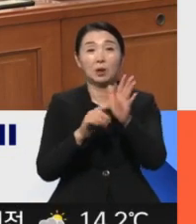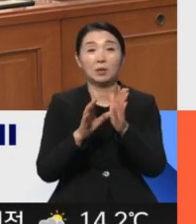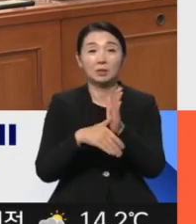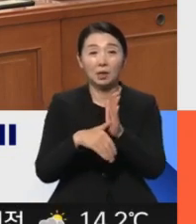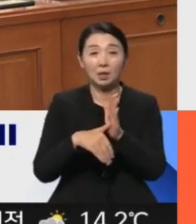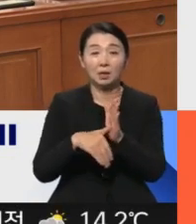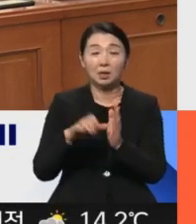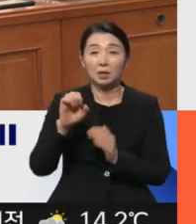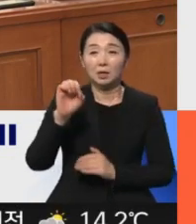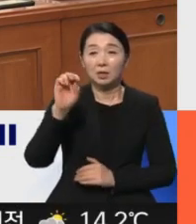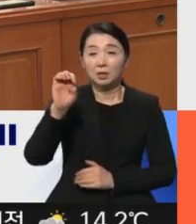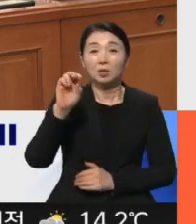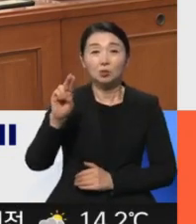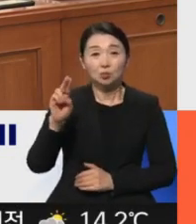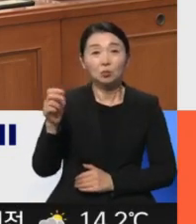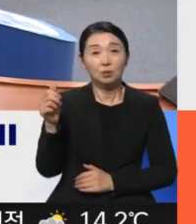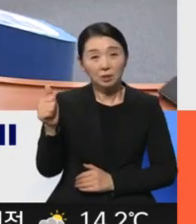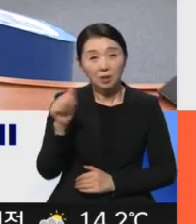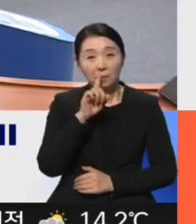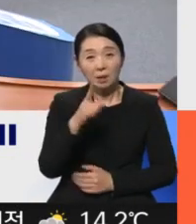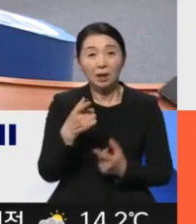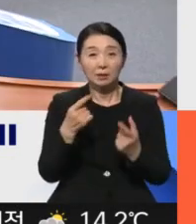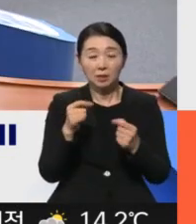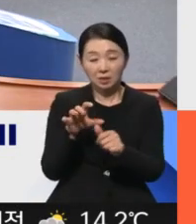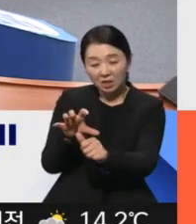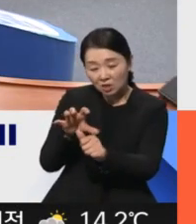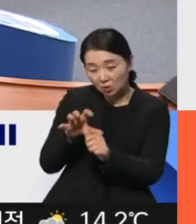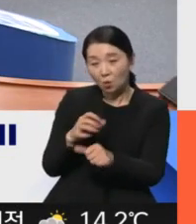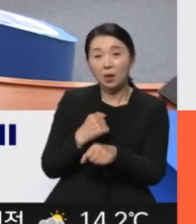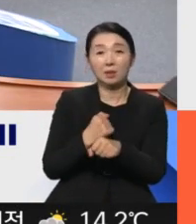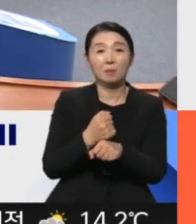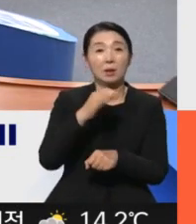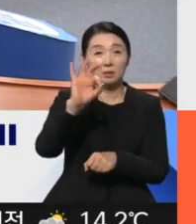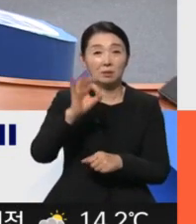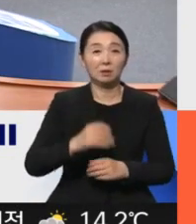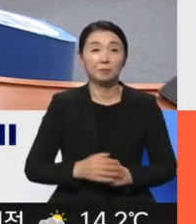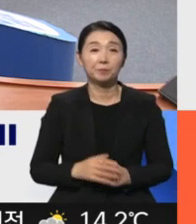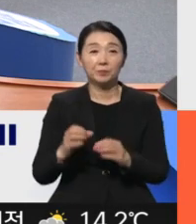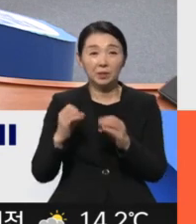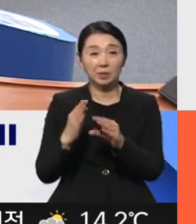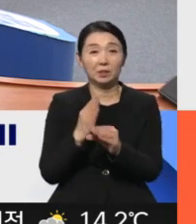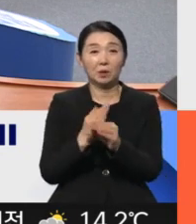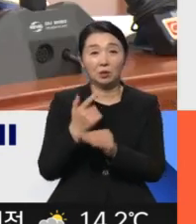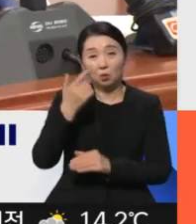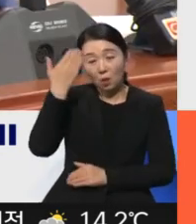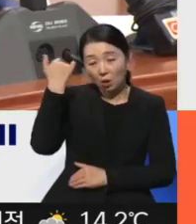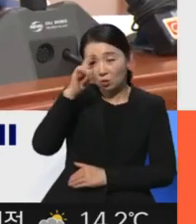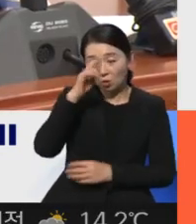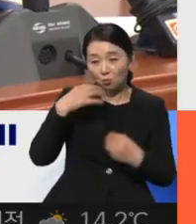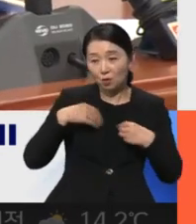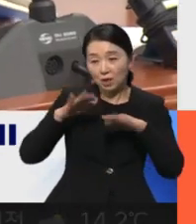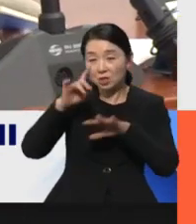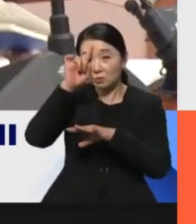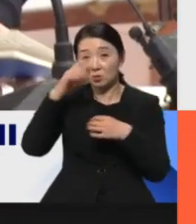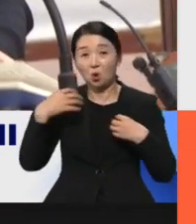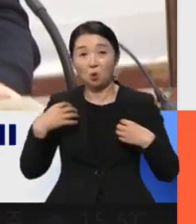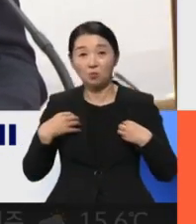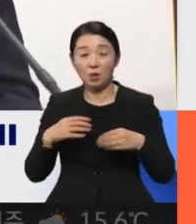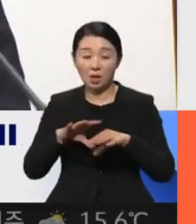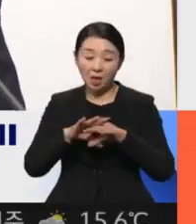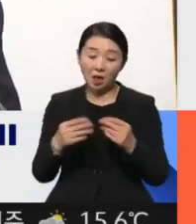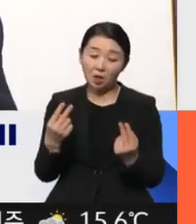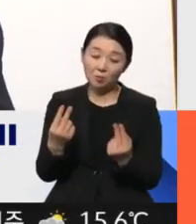이유대사께서 말씀하신 내용과 다르게 인용을 했다 이렇게 인정하면서요이 대화 중에 과거 정부와 현 정부의 대응을